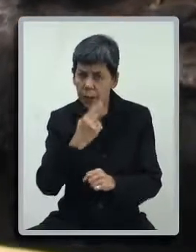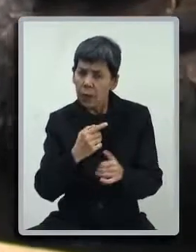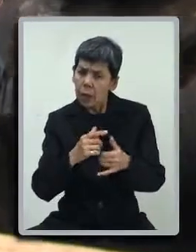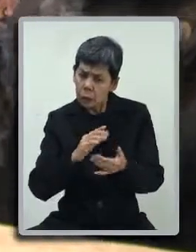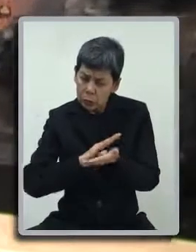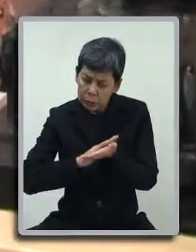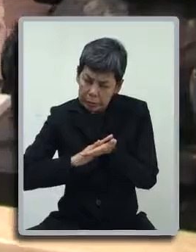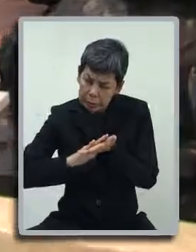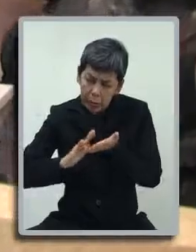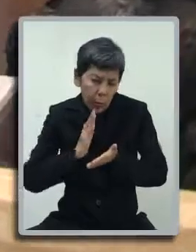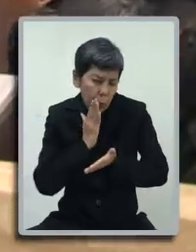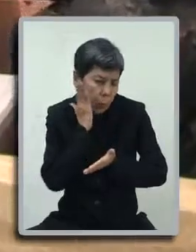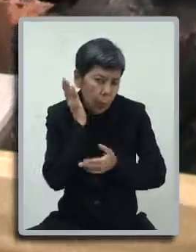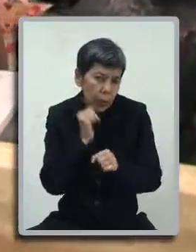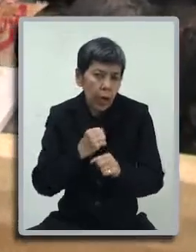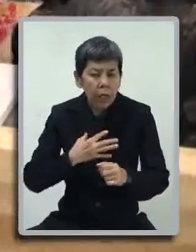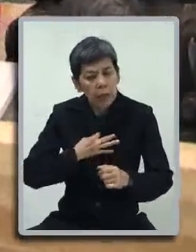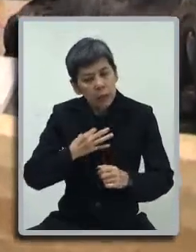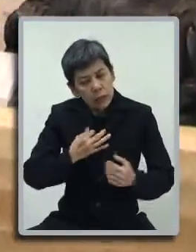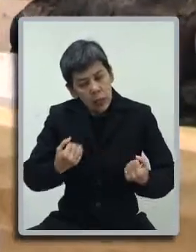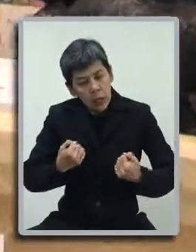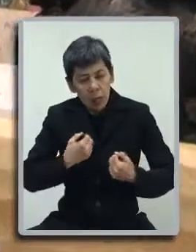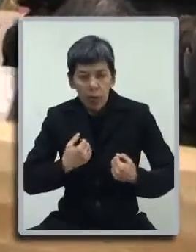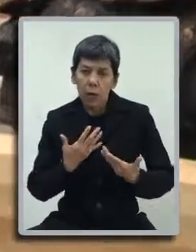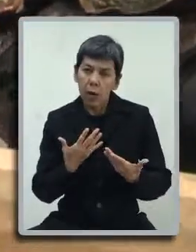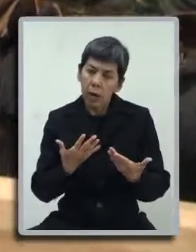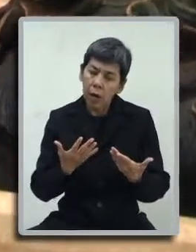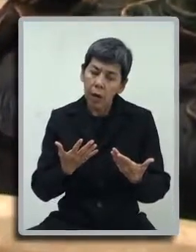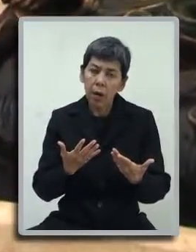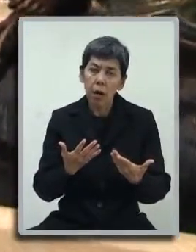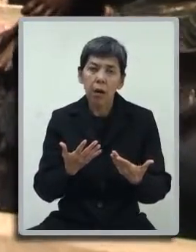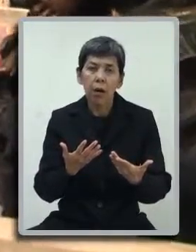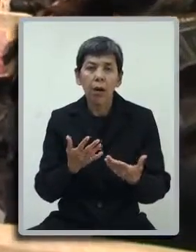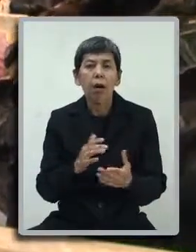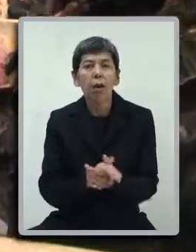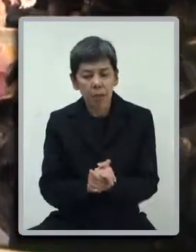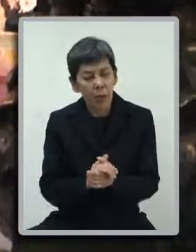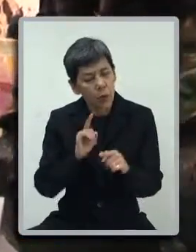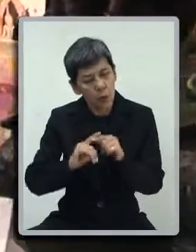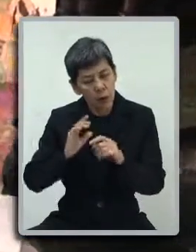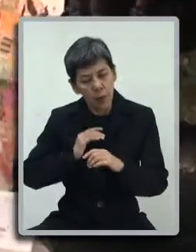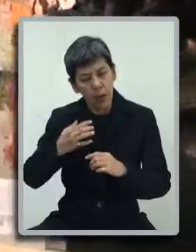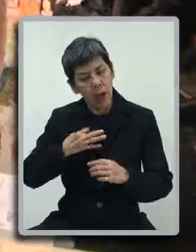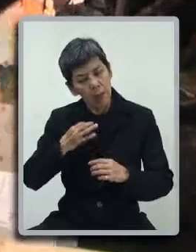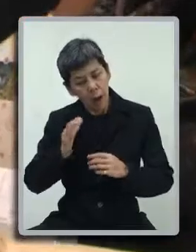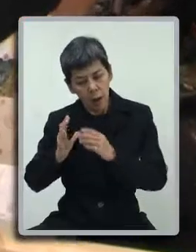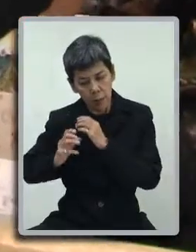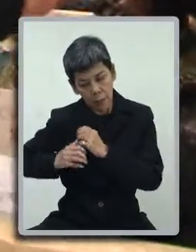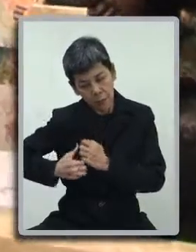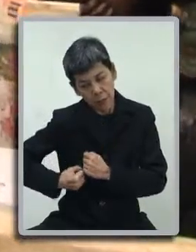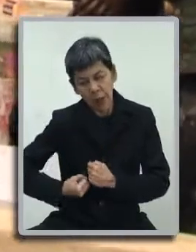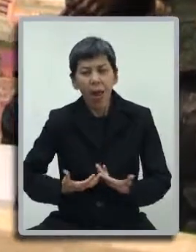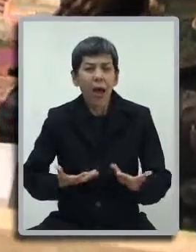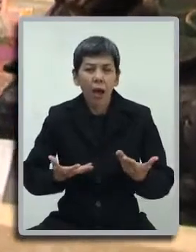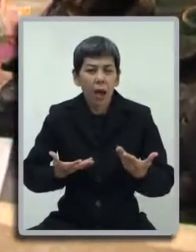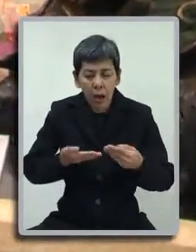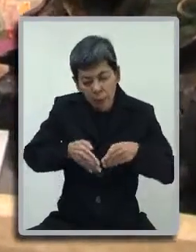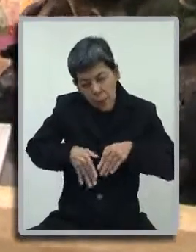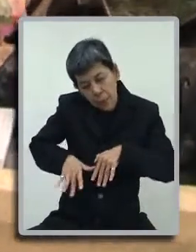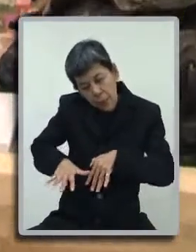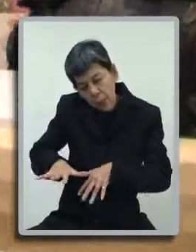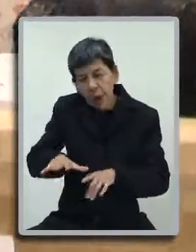ความเป็นละเอียดนะครับทั้งเสื้อทั้งอะไรต่างผ้า